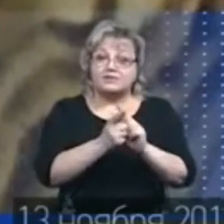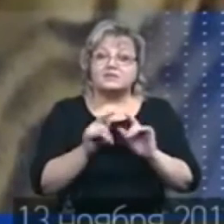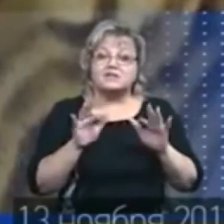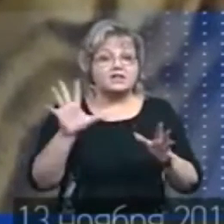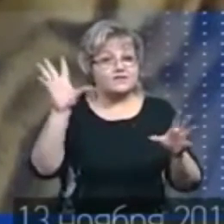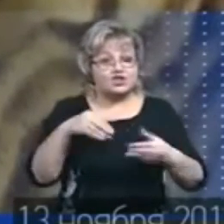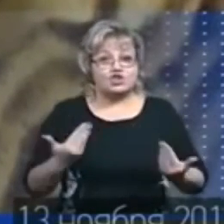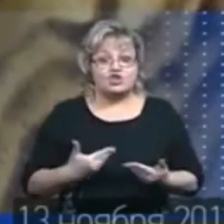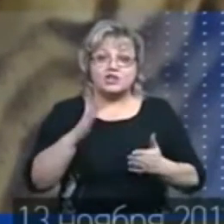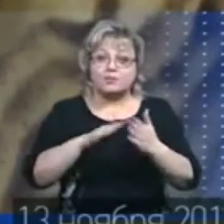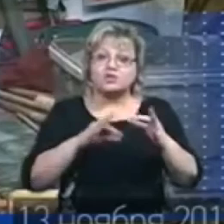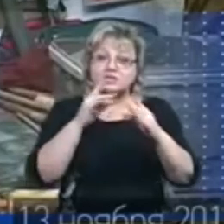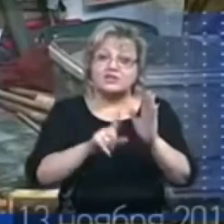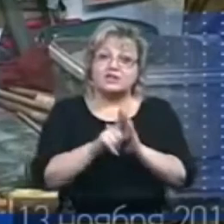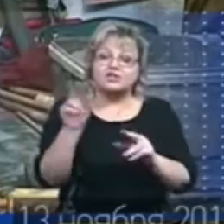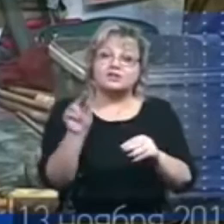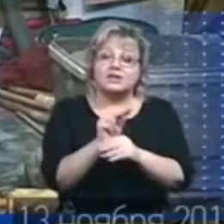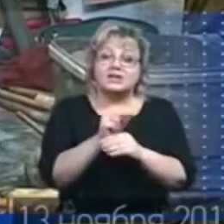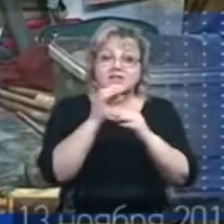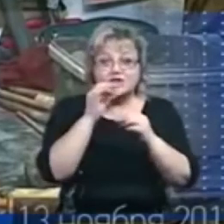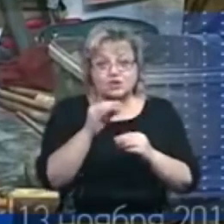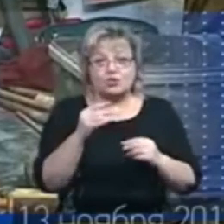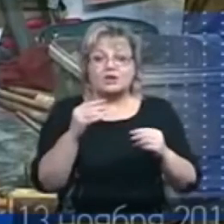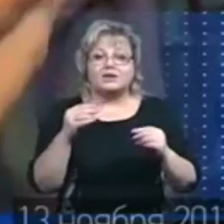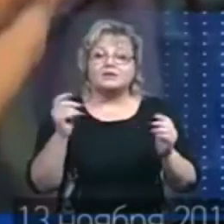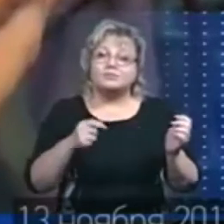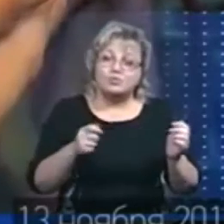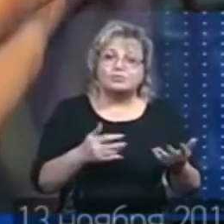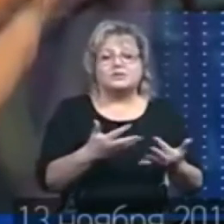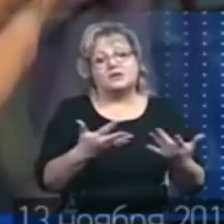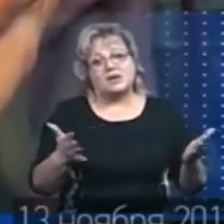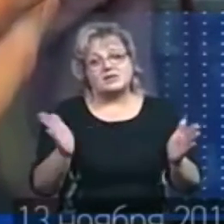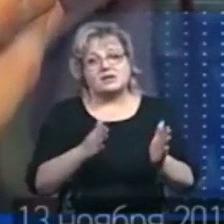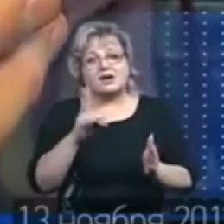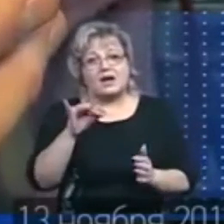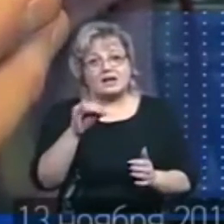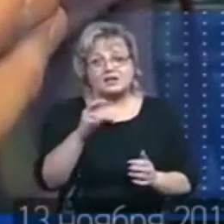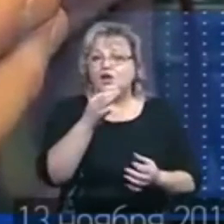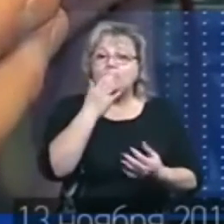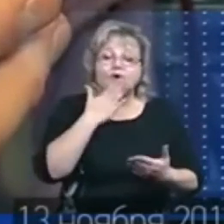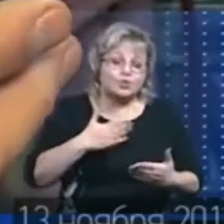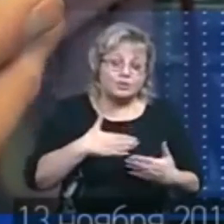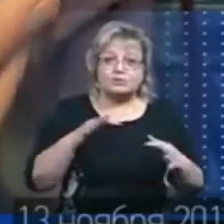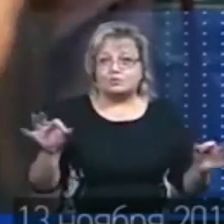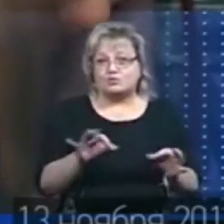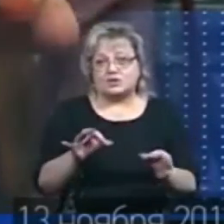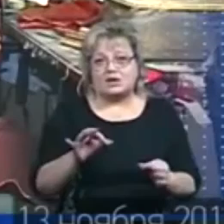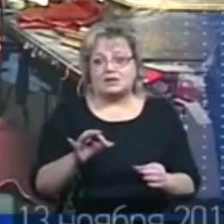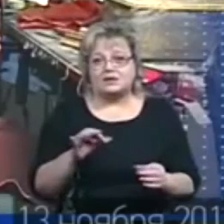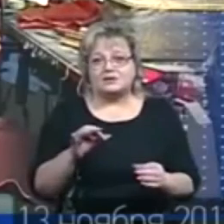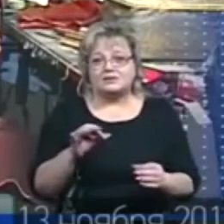в дело всей жизни. После свирели начал мастерить свистульки, бубны, варганы и, конечно, окарины – любимый инструмент